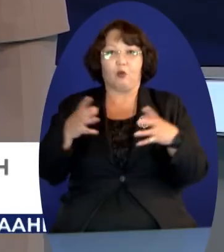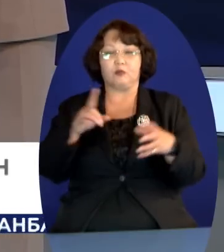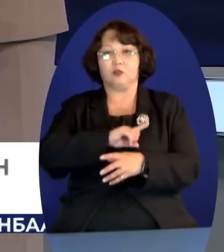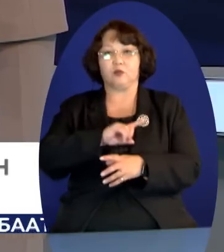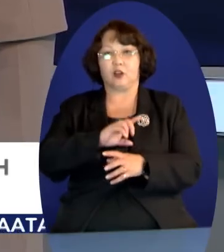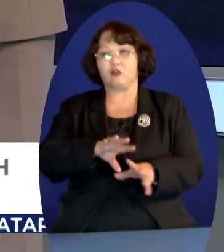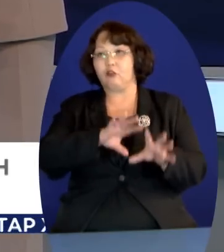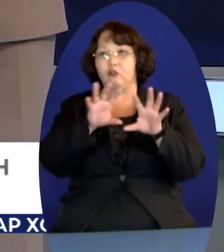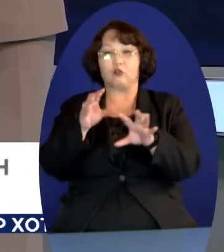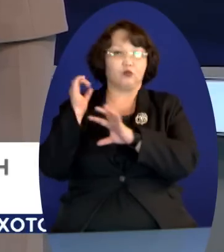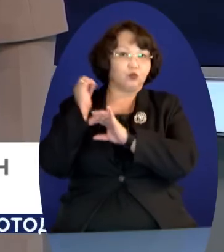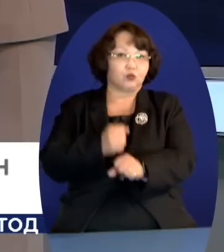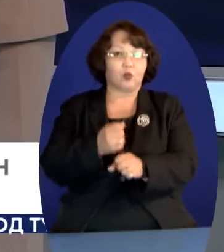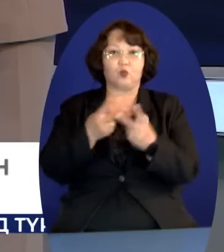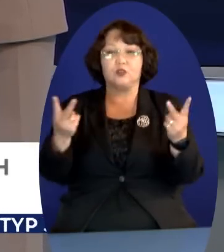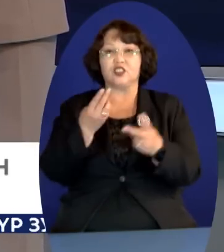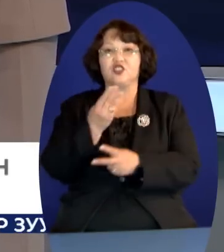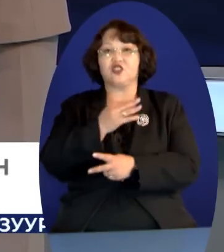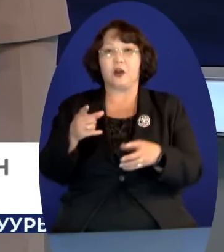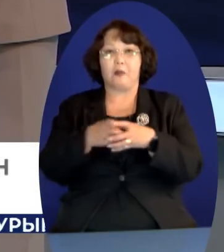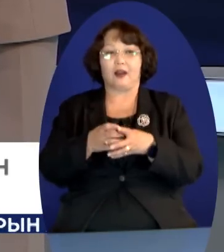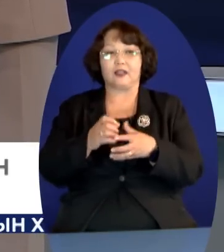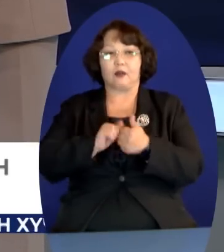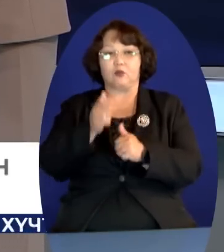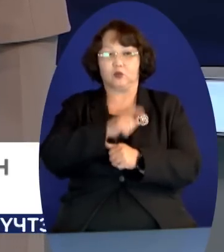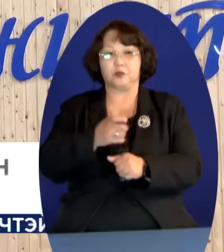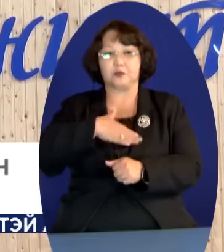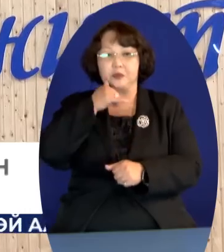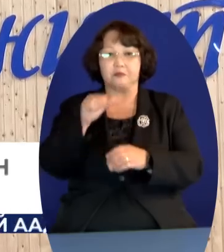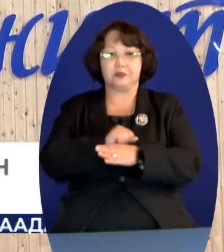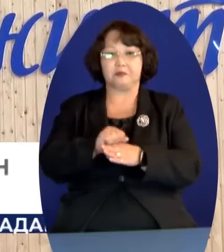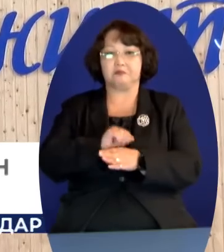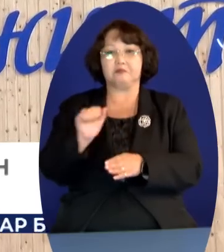жудо бүхийн үндэсний шигшээ багийн тамирчид эрчимтэй бэлтгэл хийж байна.